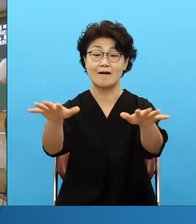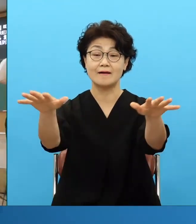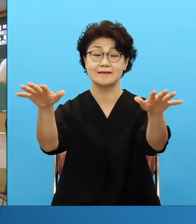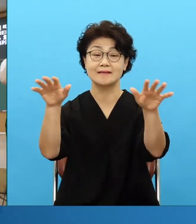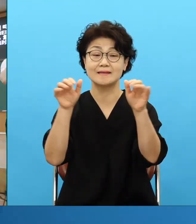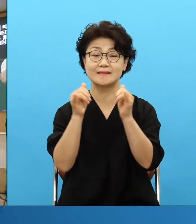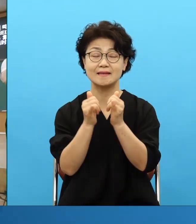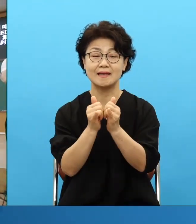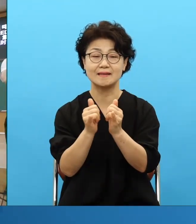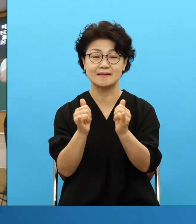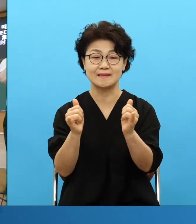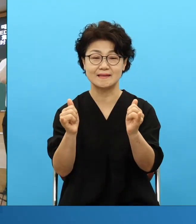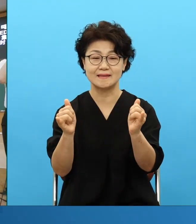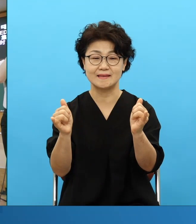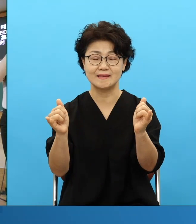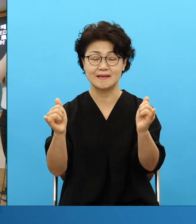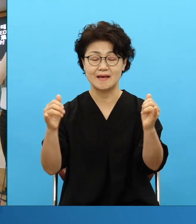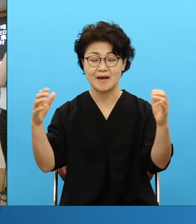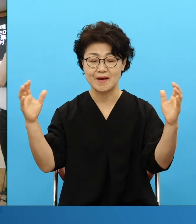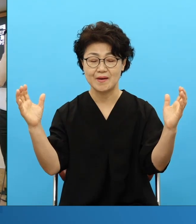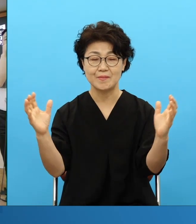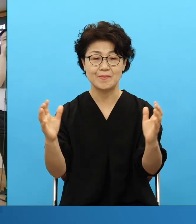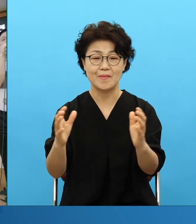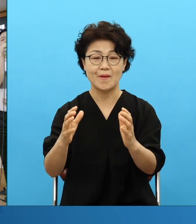흩어진 자들이